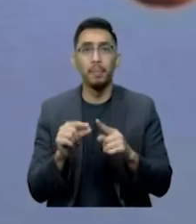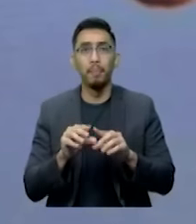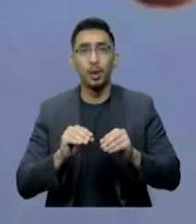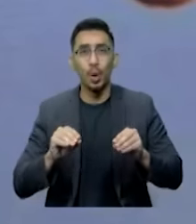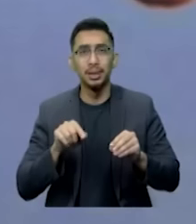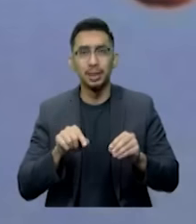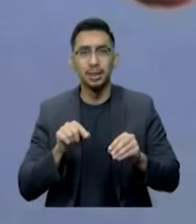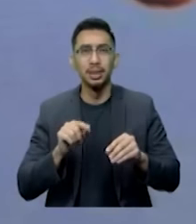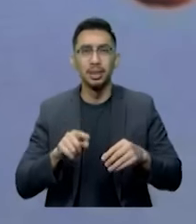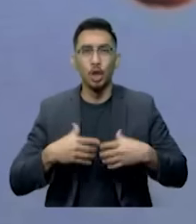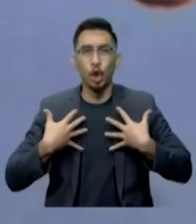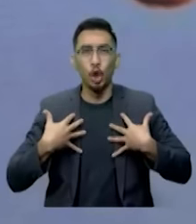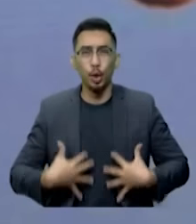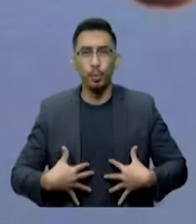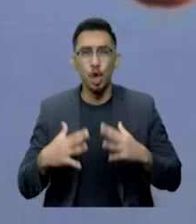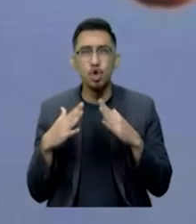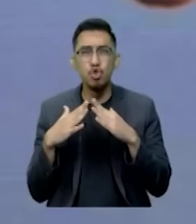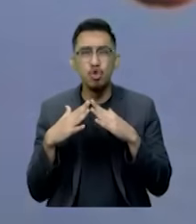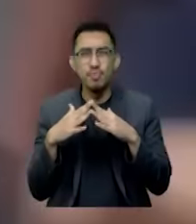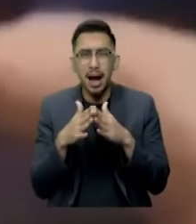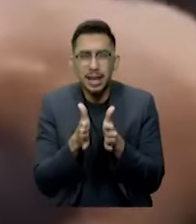mengeluarkan tubuh sang ibu dari rumahnya yang sempit.